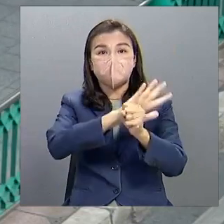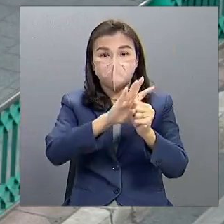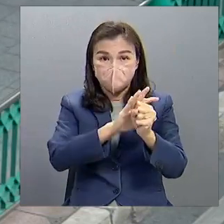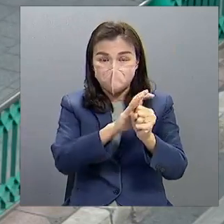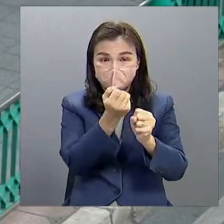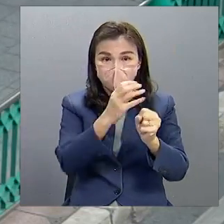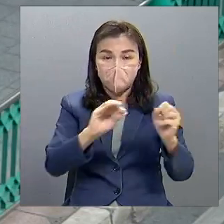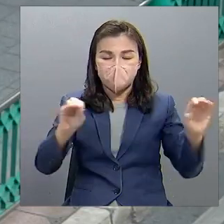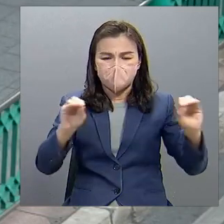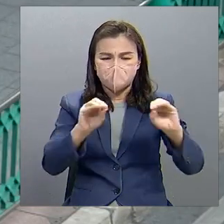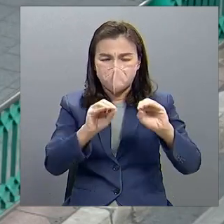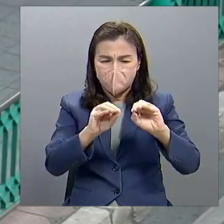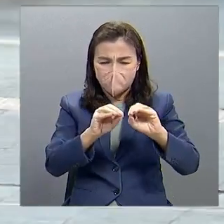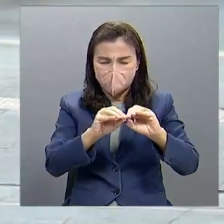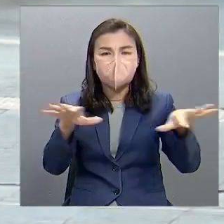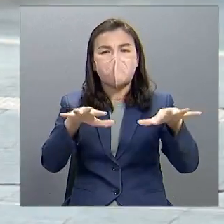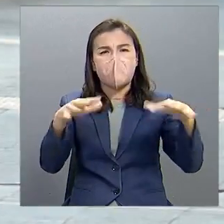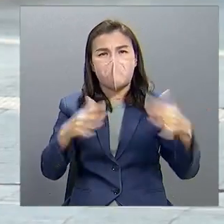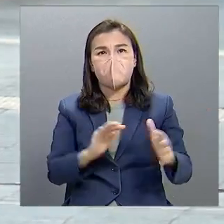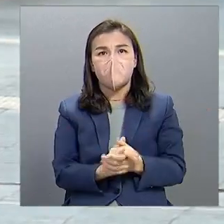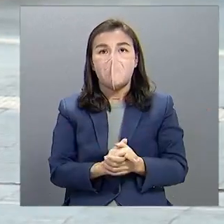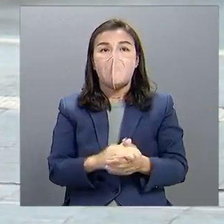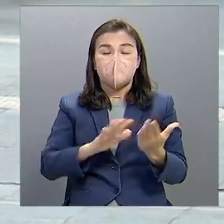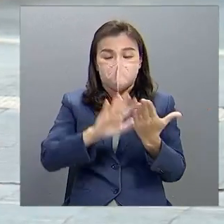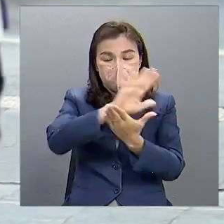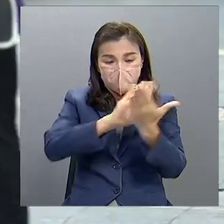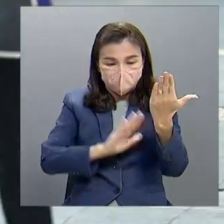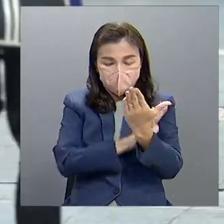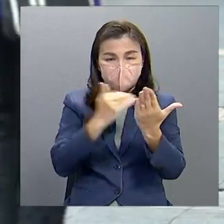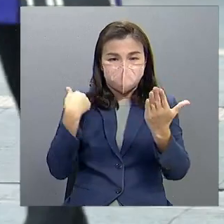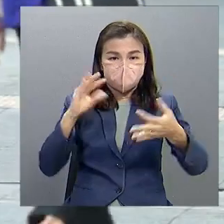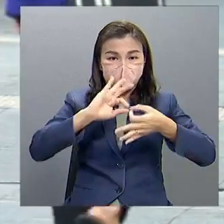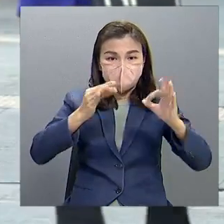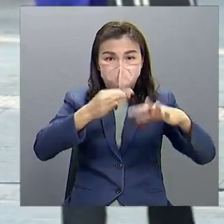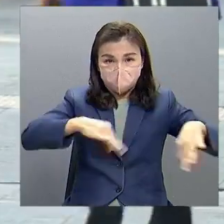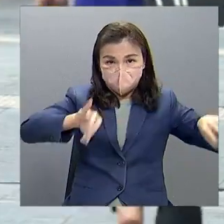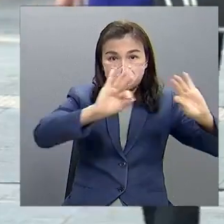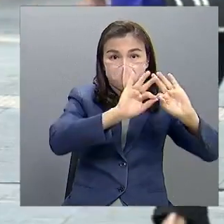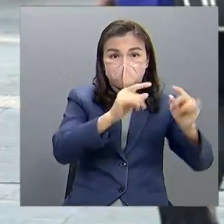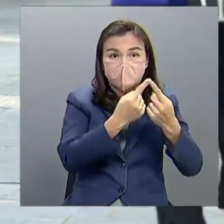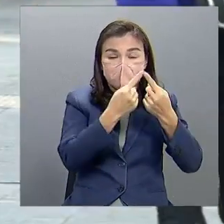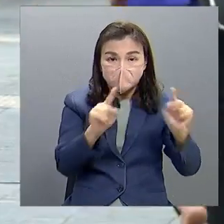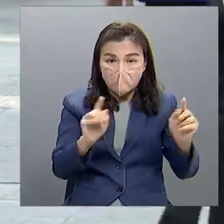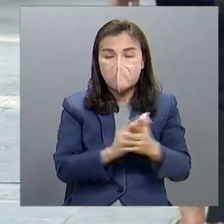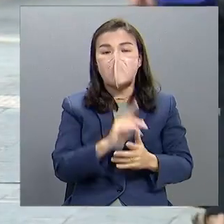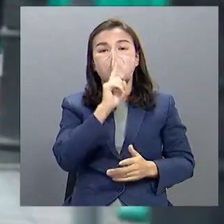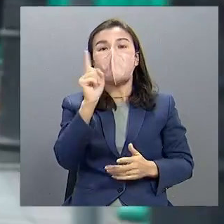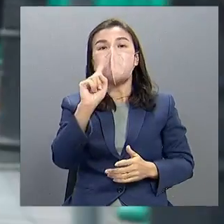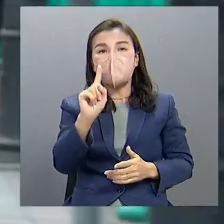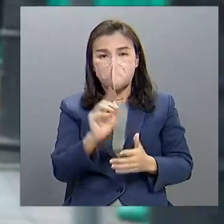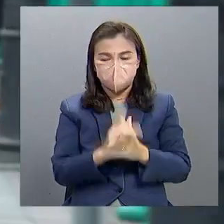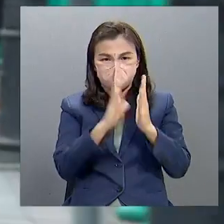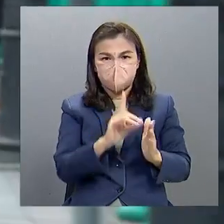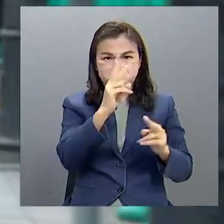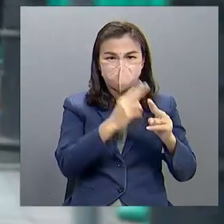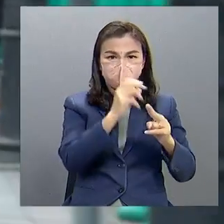ขยับรวมถึงบ้านเมืองมีวาระสำคัญต่างๆแต่ว่าพลเอกสุพจน์มาลานิยมก็กล่าวย้ำในความจำเป็นที่ยังคงต้องมีพรกฉุกเฉินเ